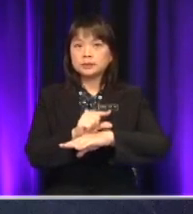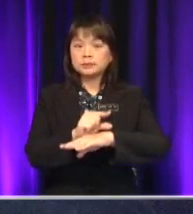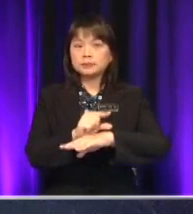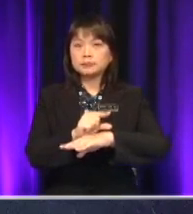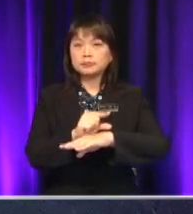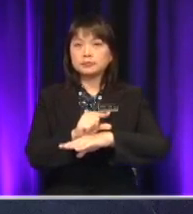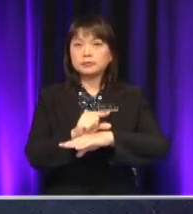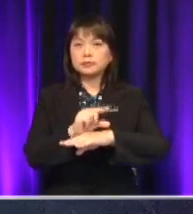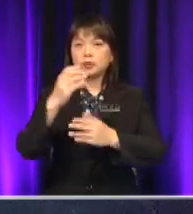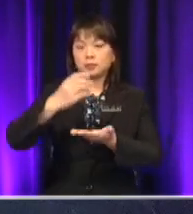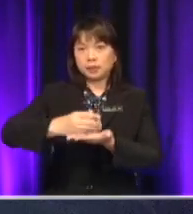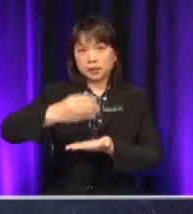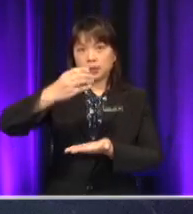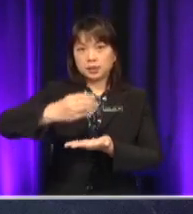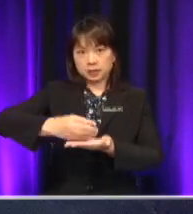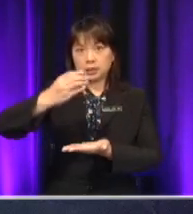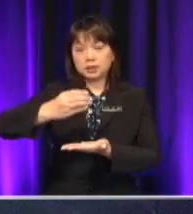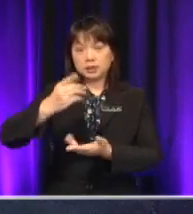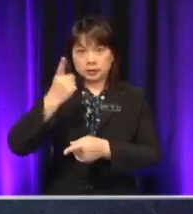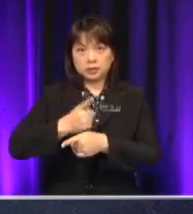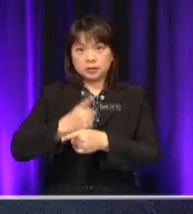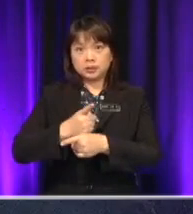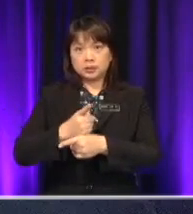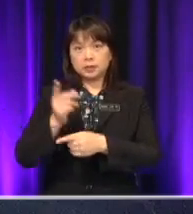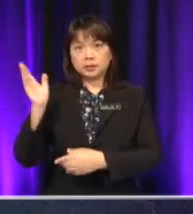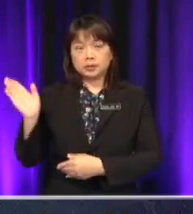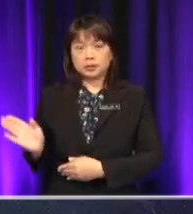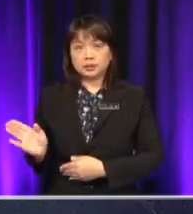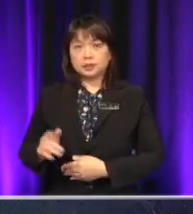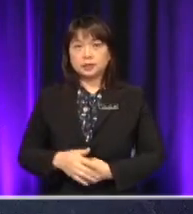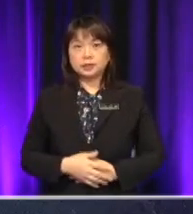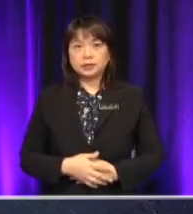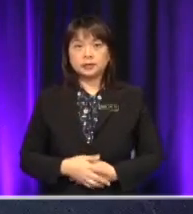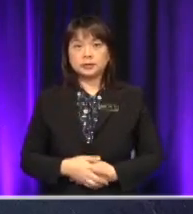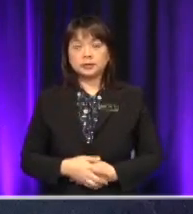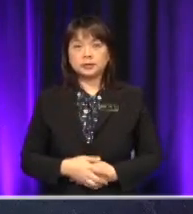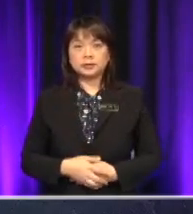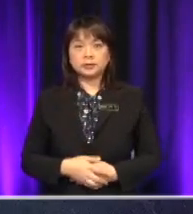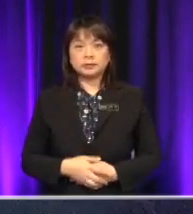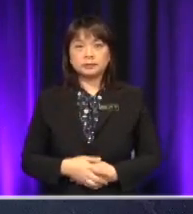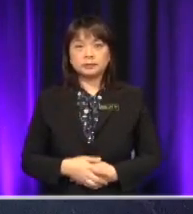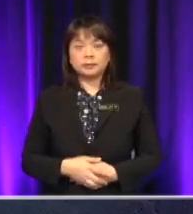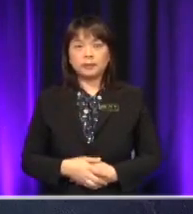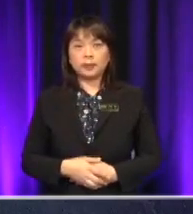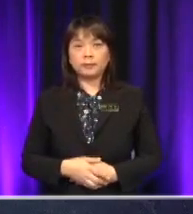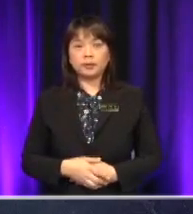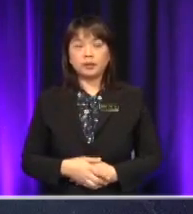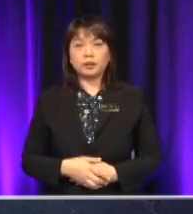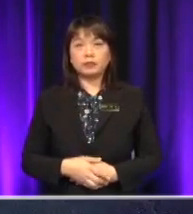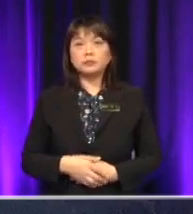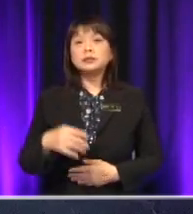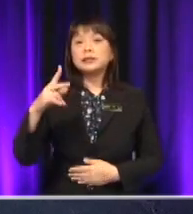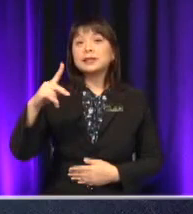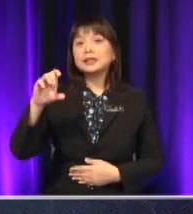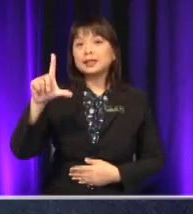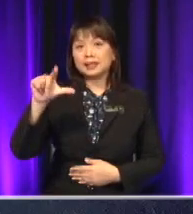ini beaker, cikgu? Ya, tepat sekali. Nanti cikgu bagi ganjaran ya? Ya, cikgu, boleh. Okey, baik. Lepas tu, kelalang kon pula yang mana? Kelalang kon. Kalau cikgu